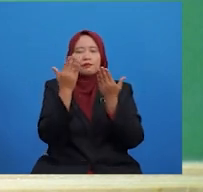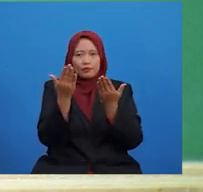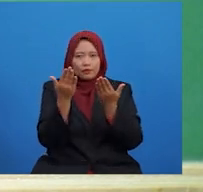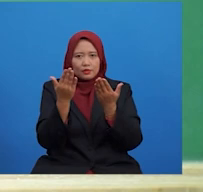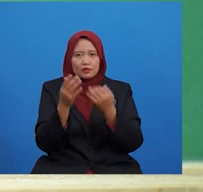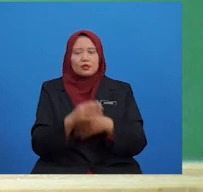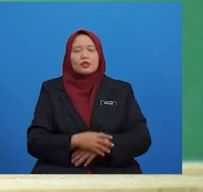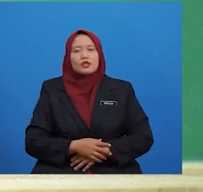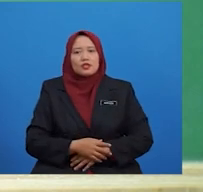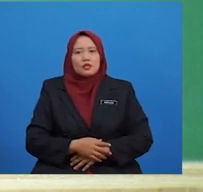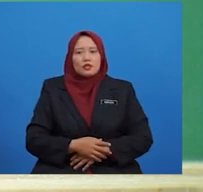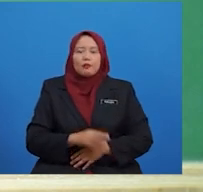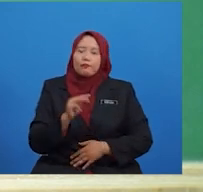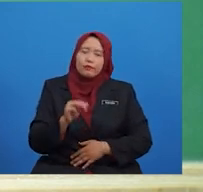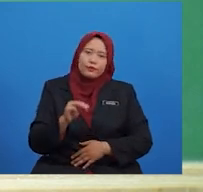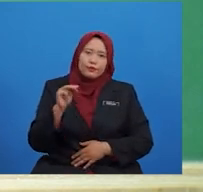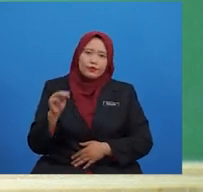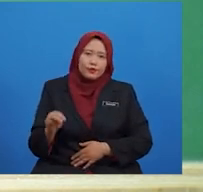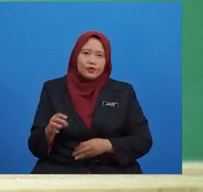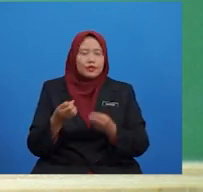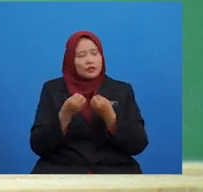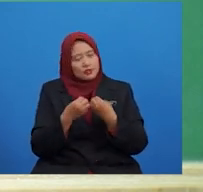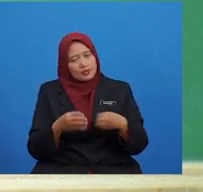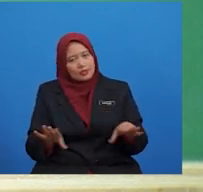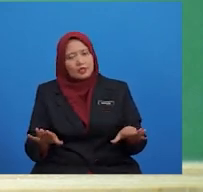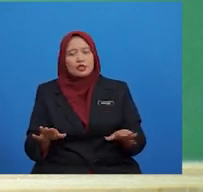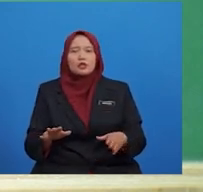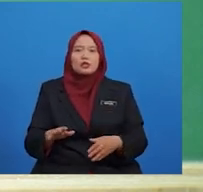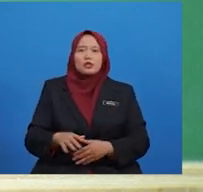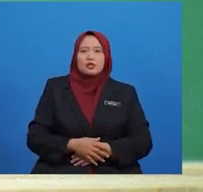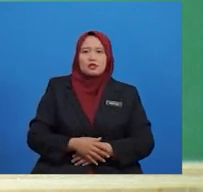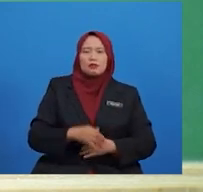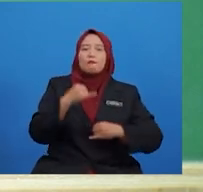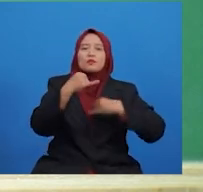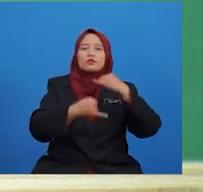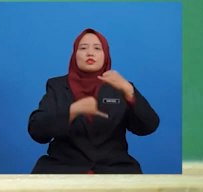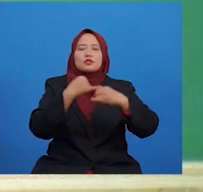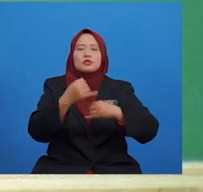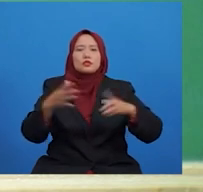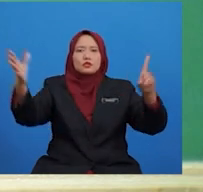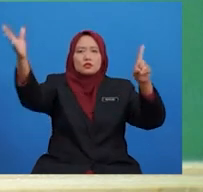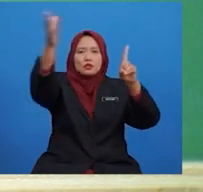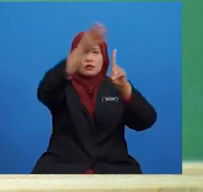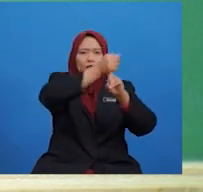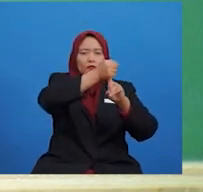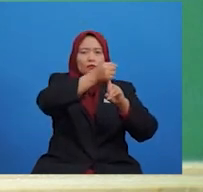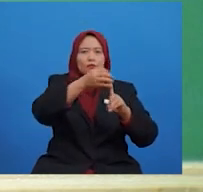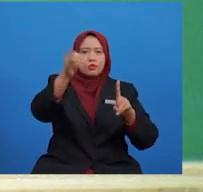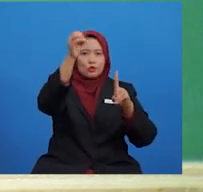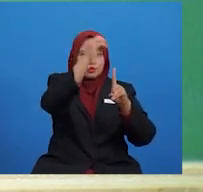Alhamdulillah, nampaknya murid-murid telah berjaya mencapai